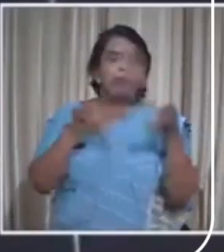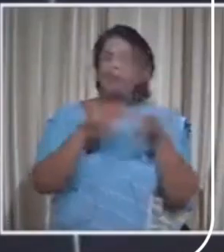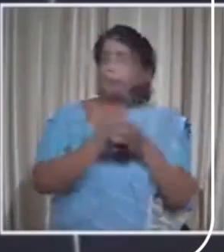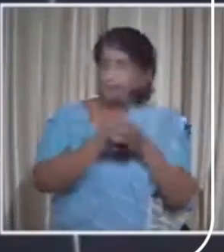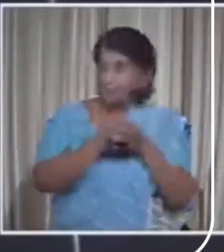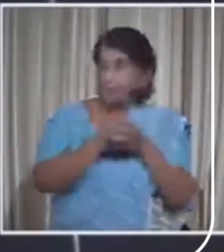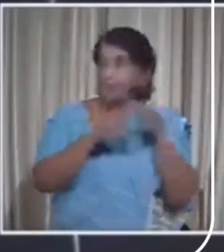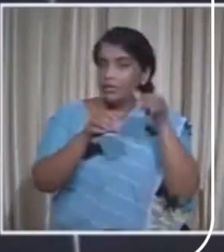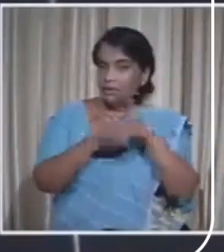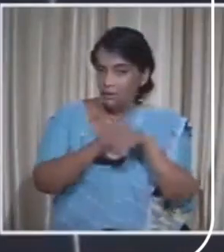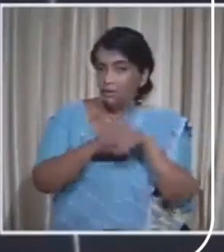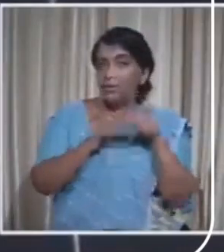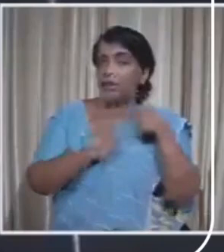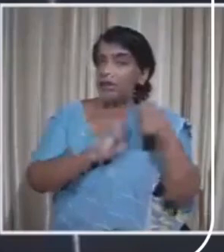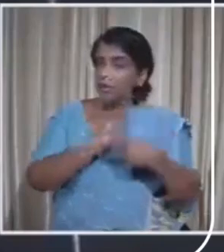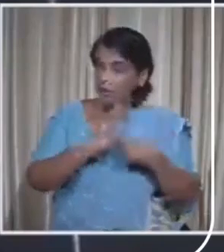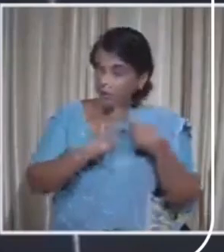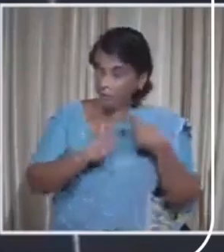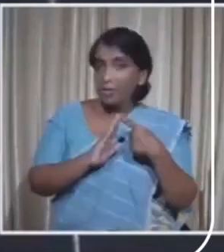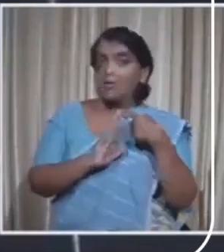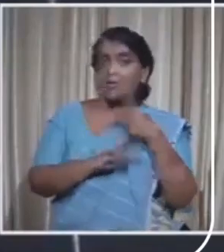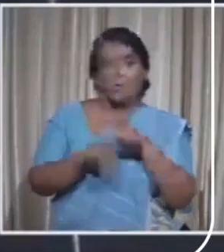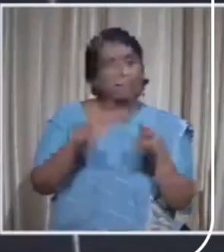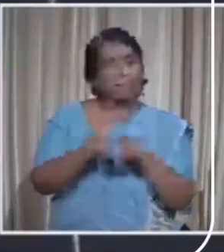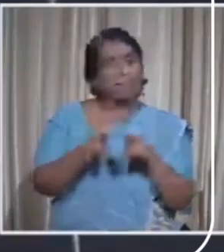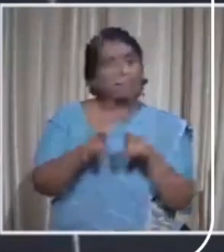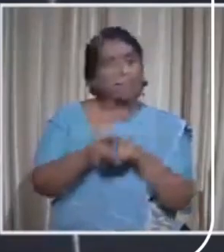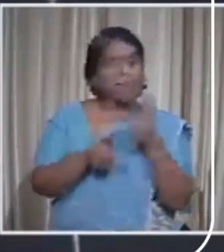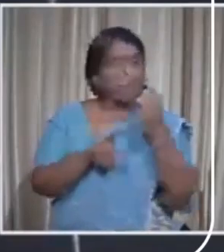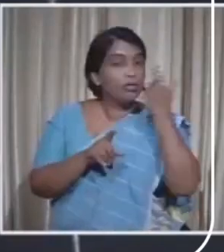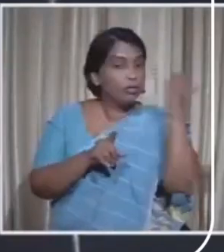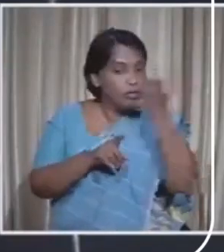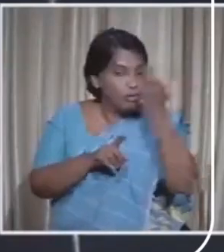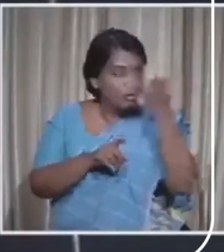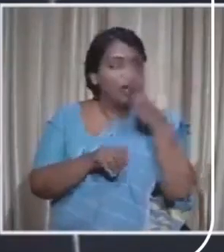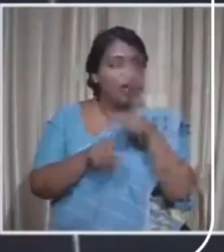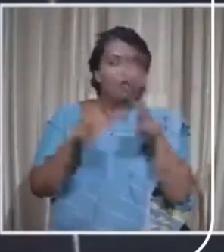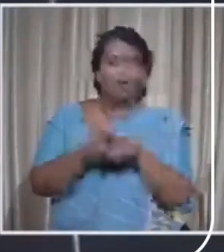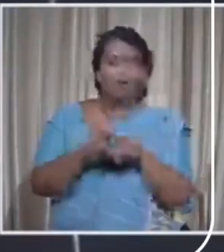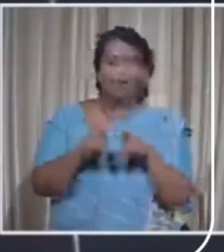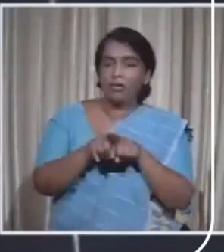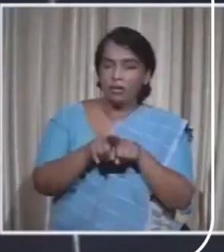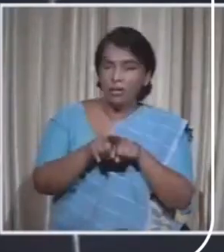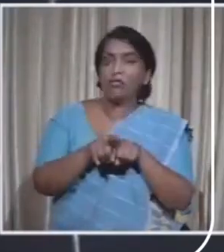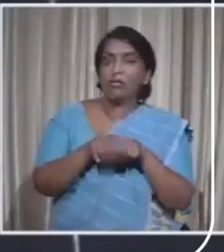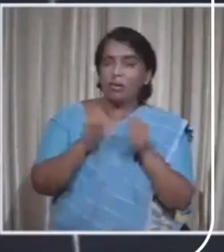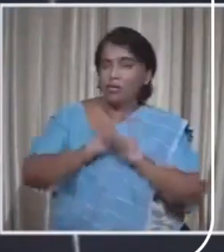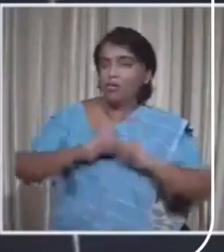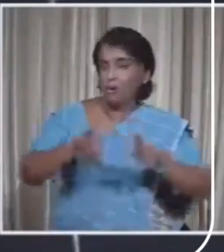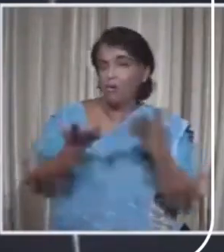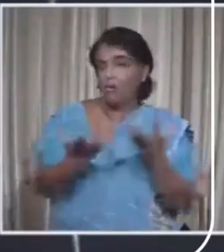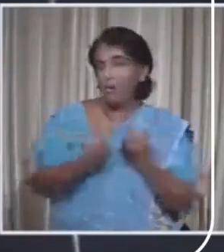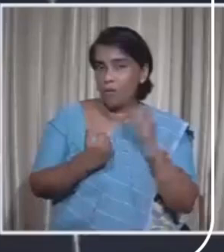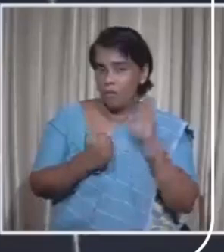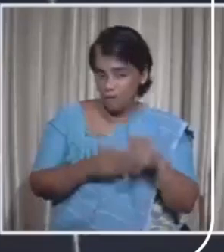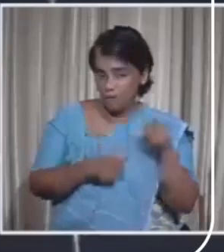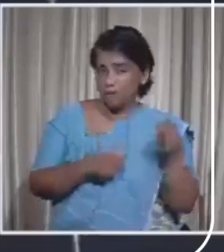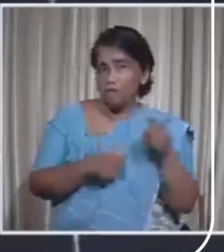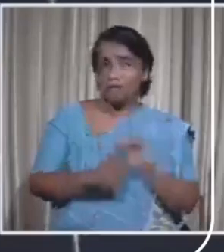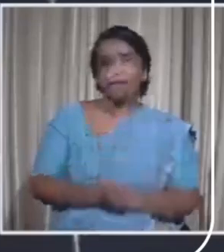country and find that money until the I tell I වාඩි වෙන්න එමතුමා.